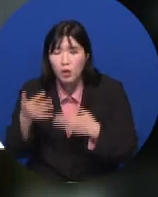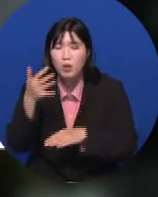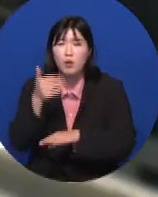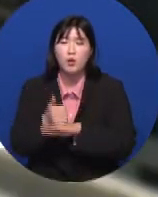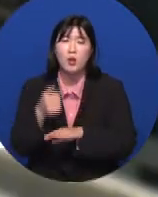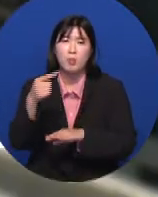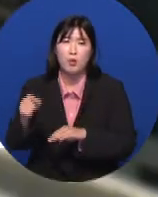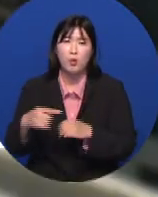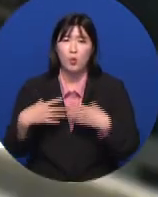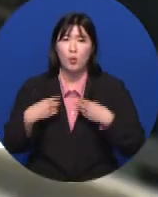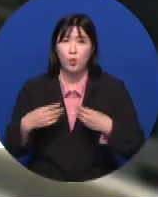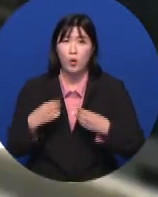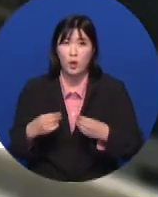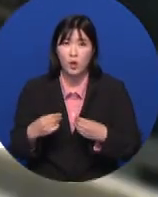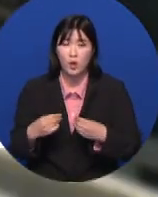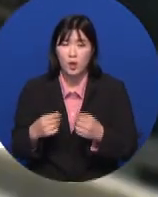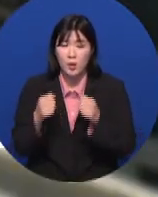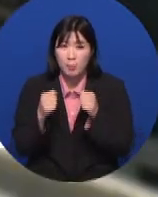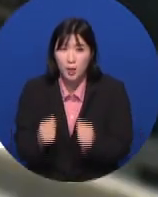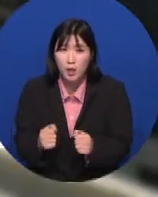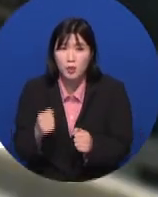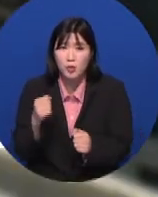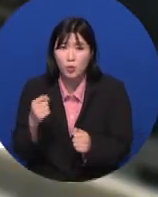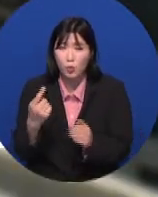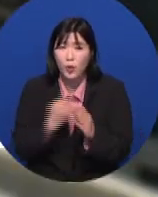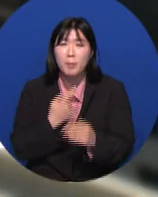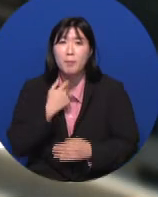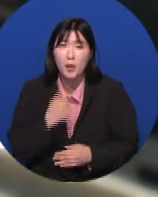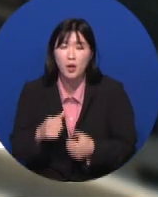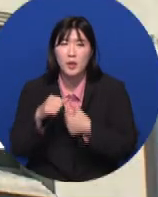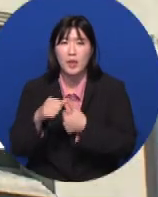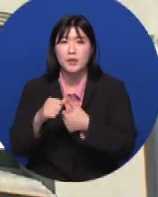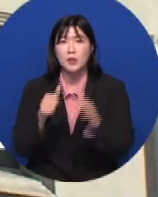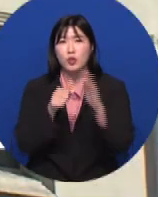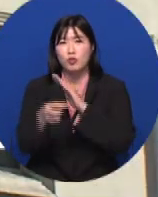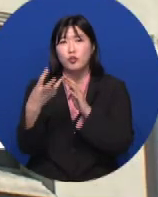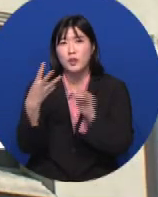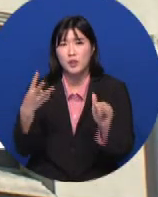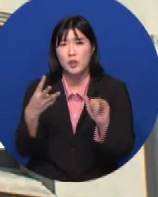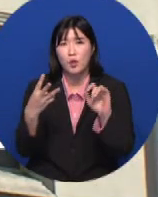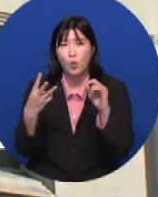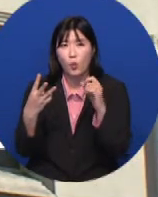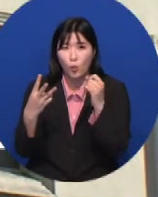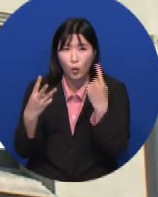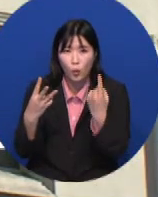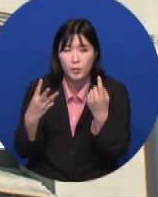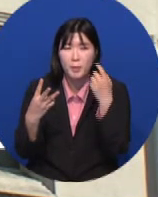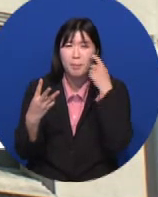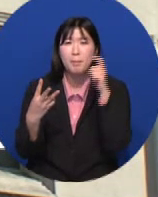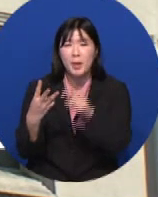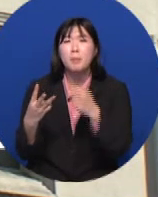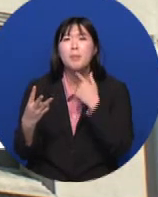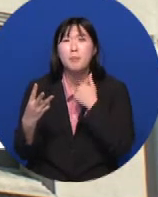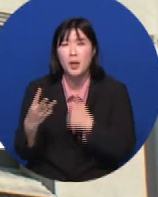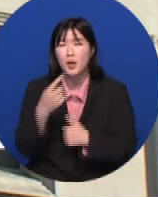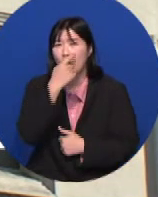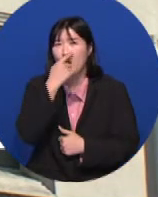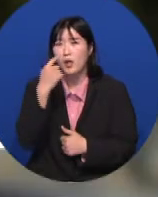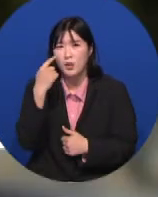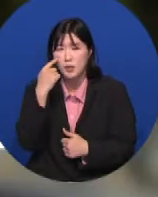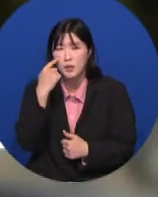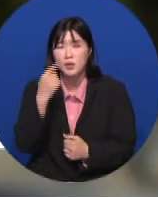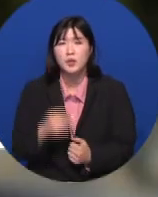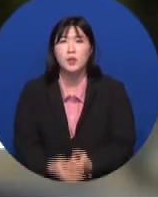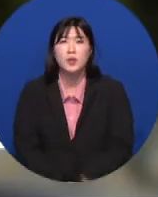해당 온천 정의 머물렀던 대전 모 구청 소속 레슬링 선수 3명이 추가로 오미 그런 감염이 확인됐다 고